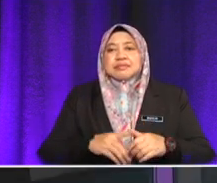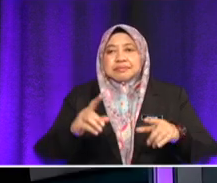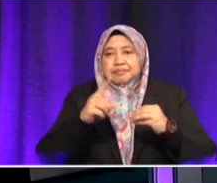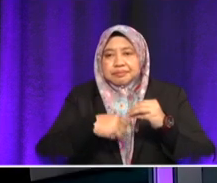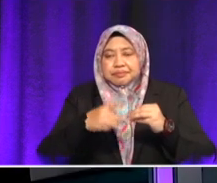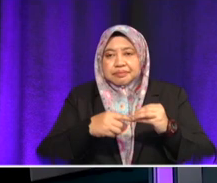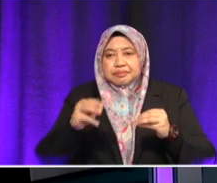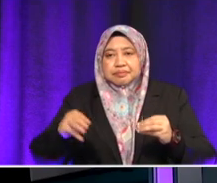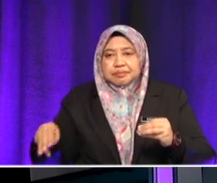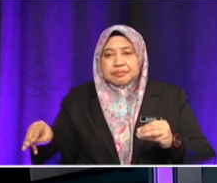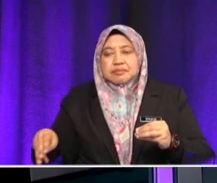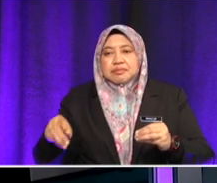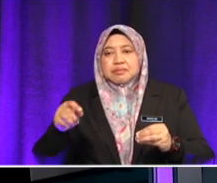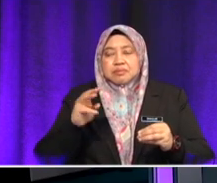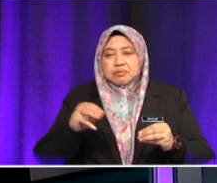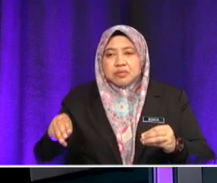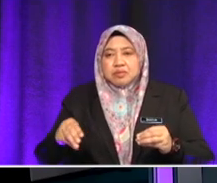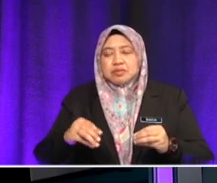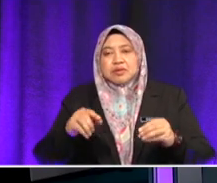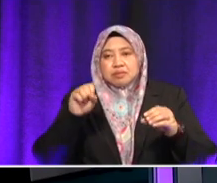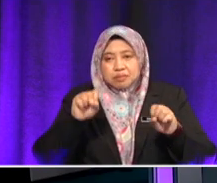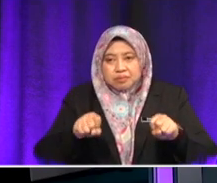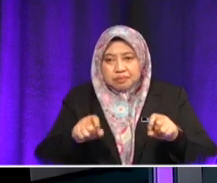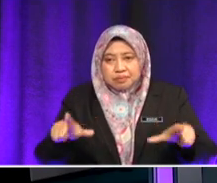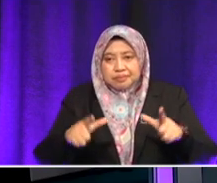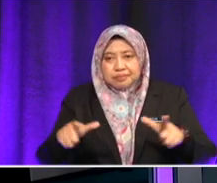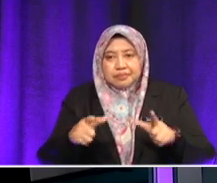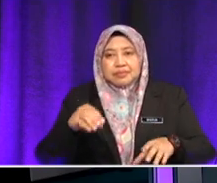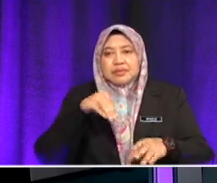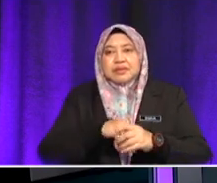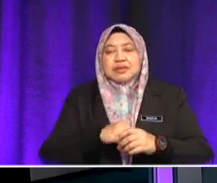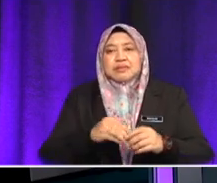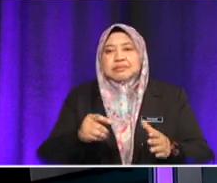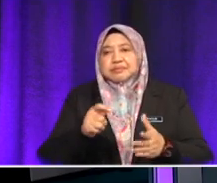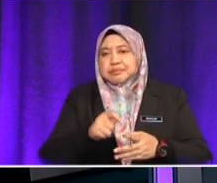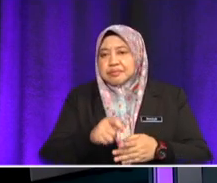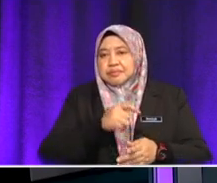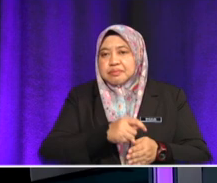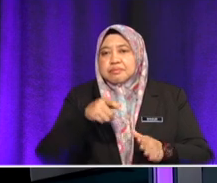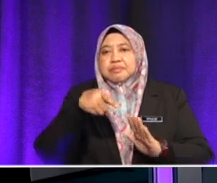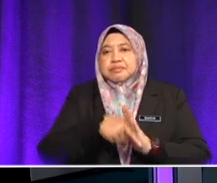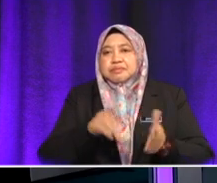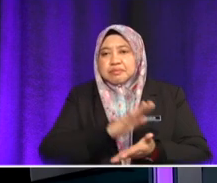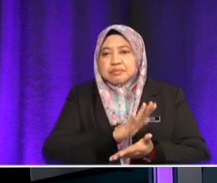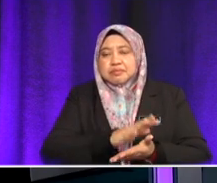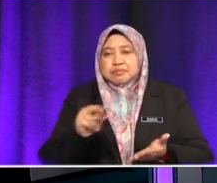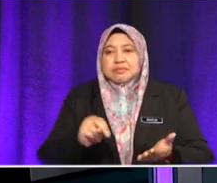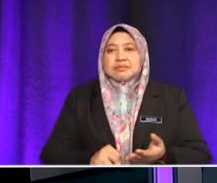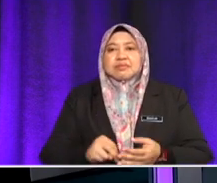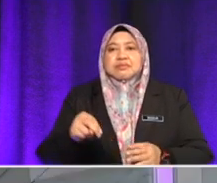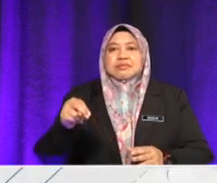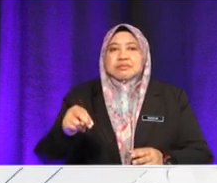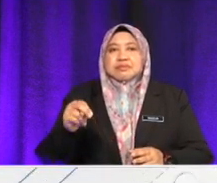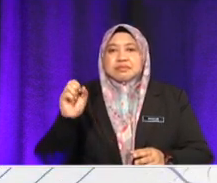murid yang murid Patuk ketahui dan boleh dilakukan dalam tempo bersekolahan Jadi pendek kartun sebenarnya kandungan ini ialah